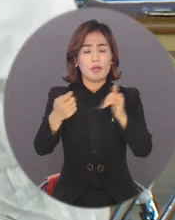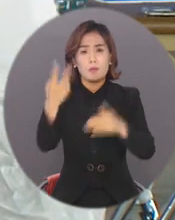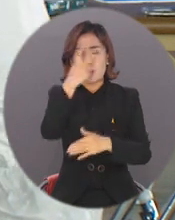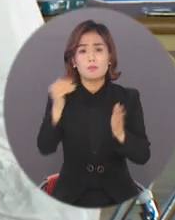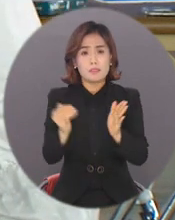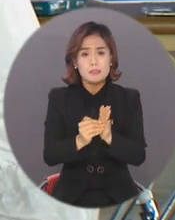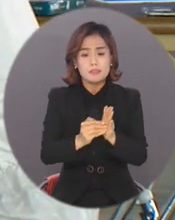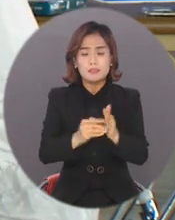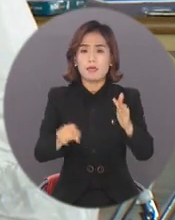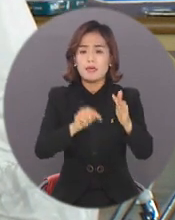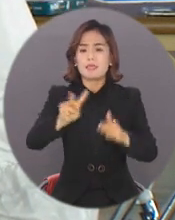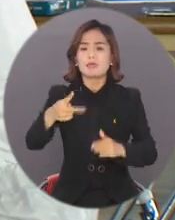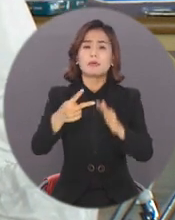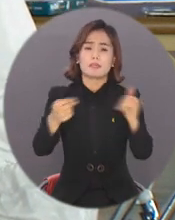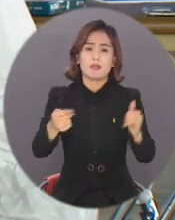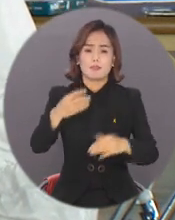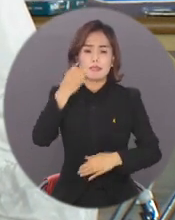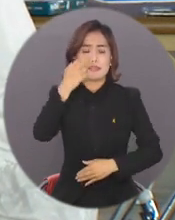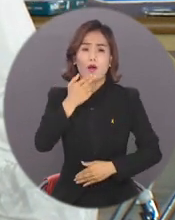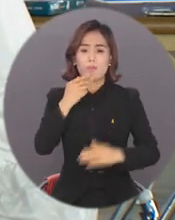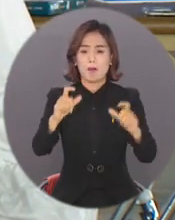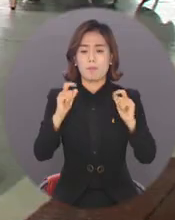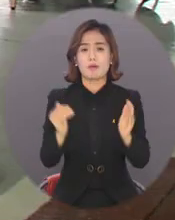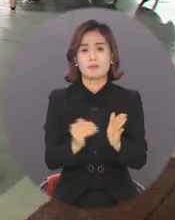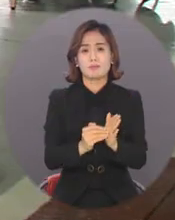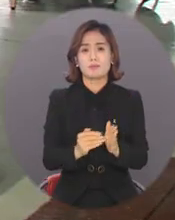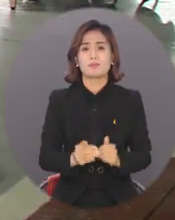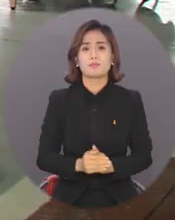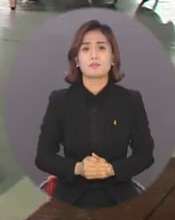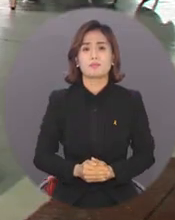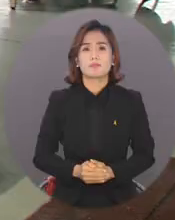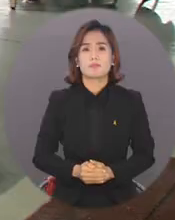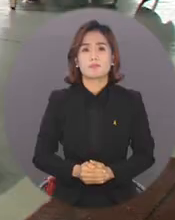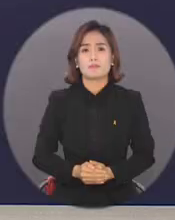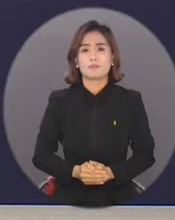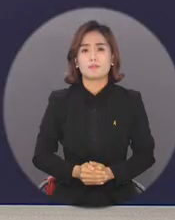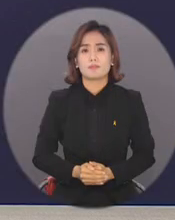받았고 이 가운데 200여 명이 음성 판정을 받았습니다.